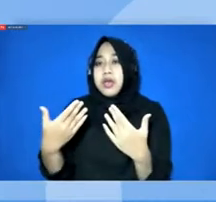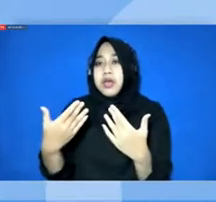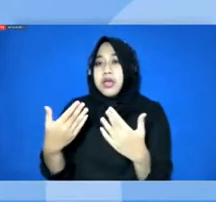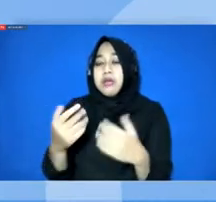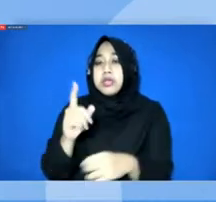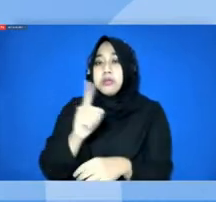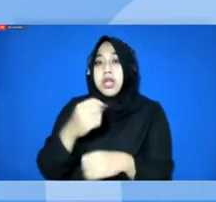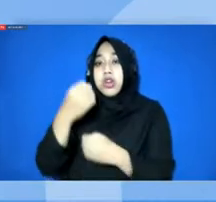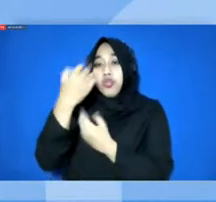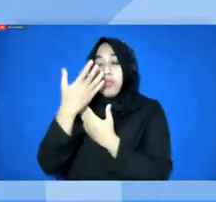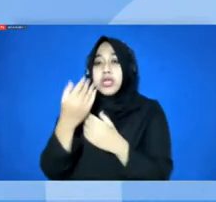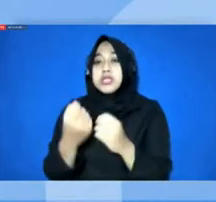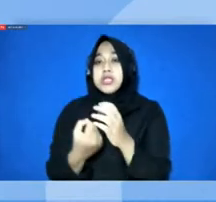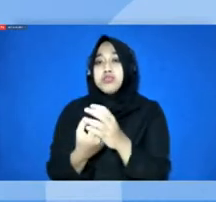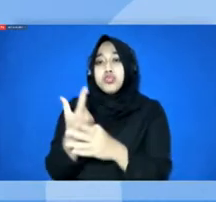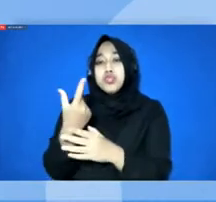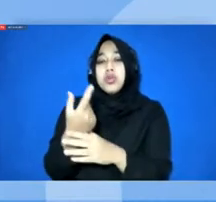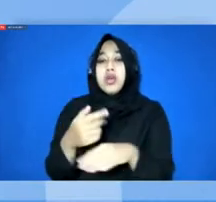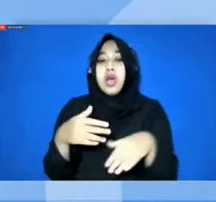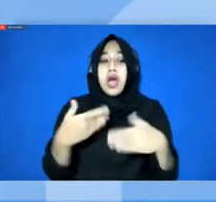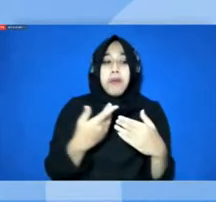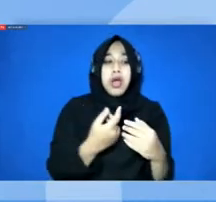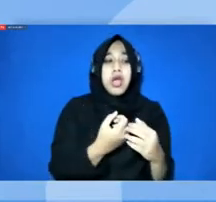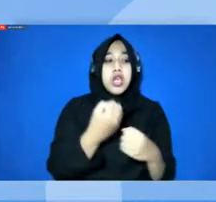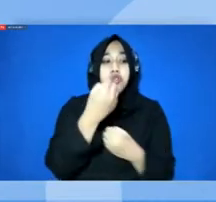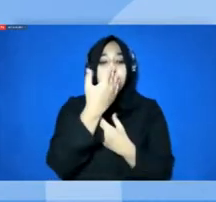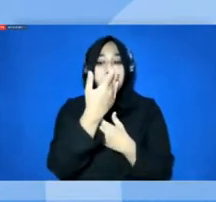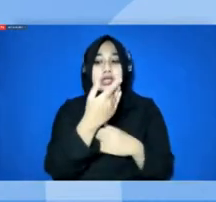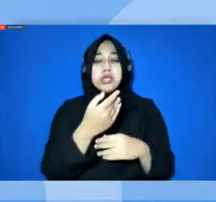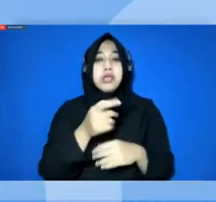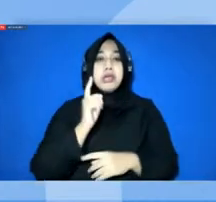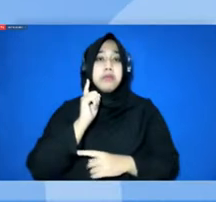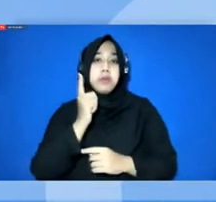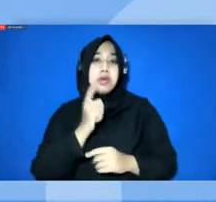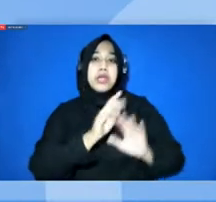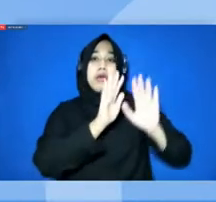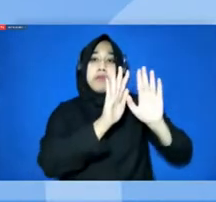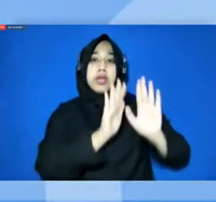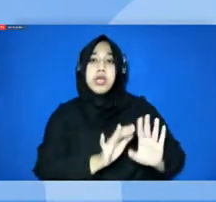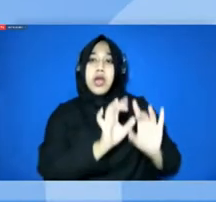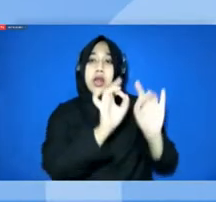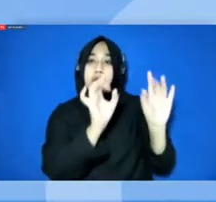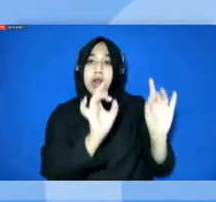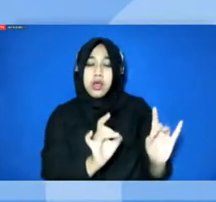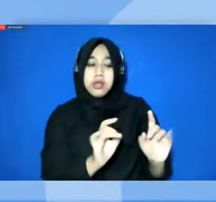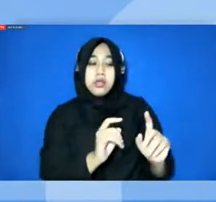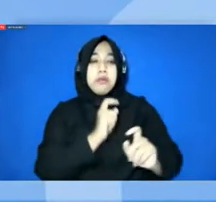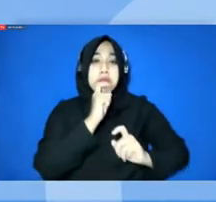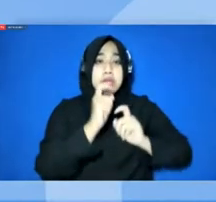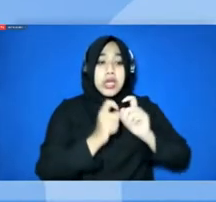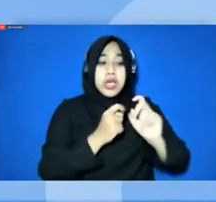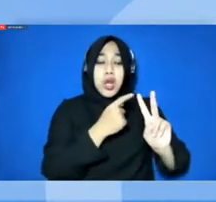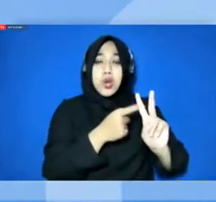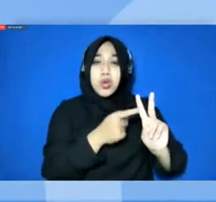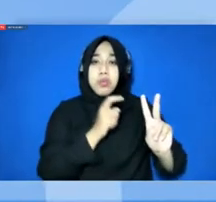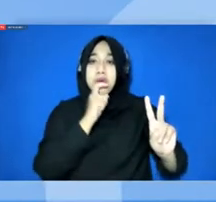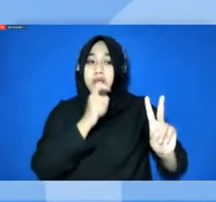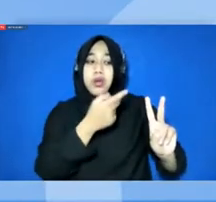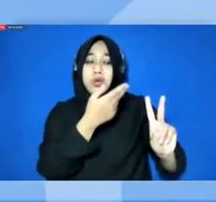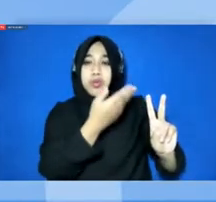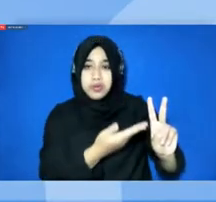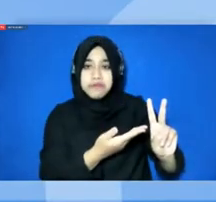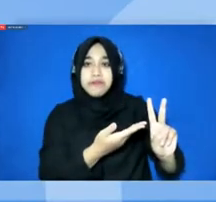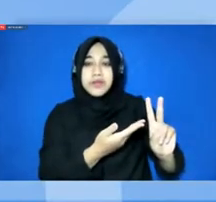informasi itu datang gitu, baik itu dari pemerintah maupun dari media dan sebagainya. Nah, pertanyaan kedua terkait dengan